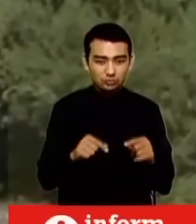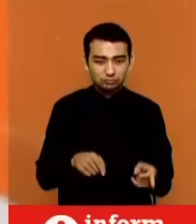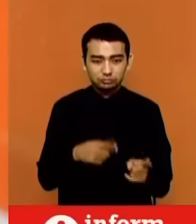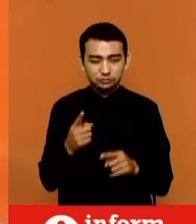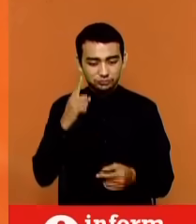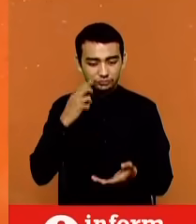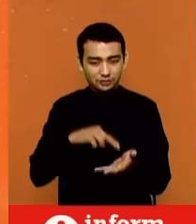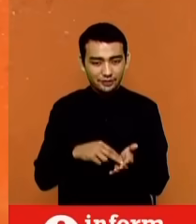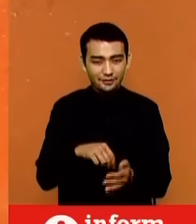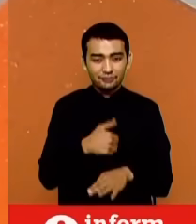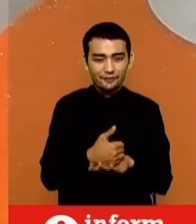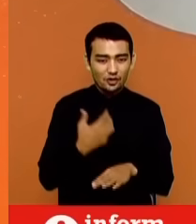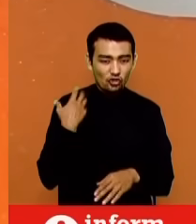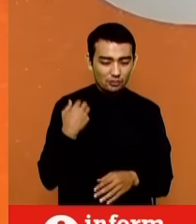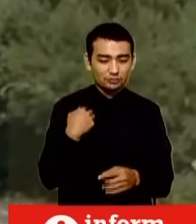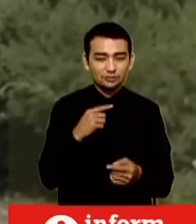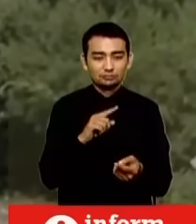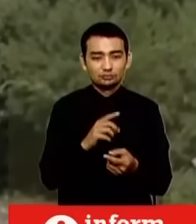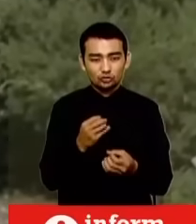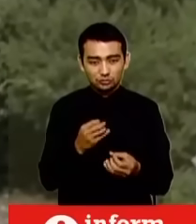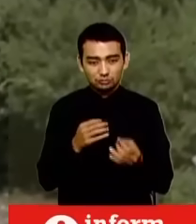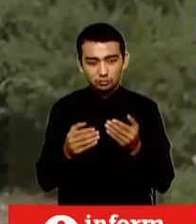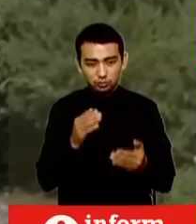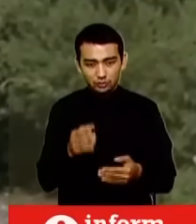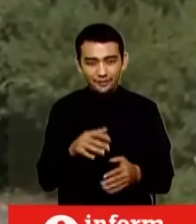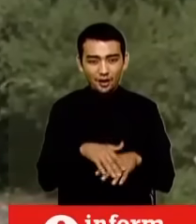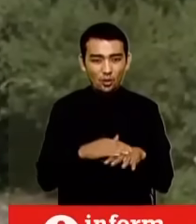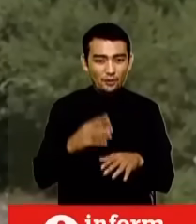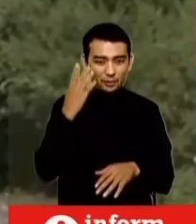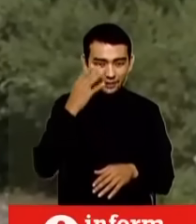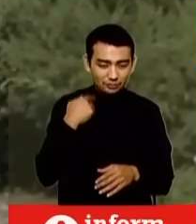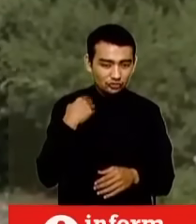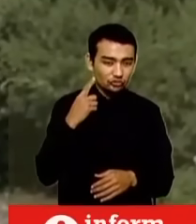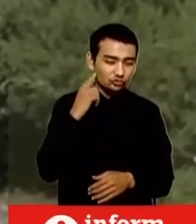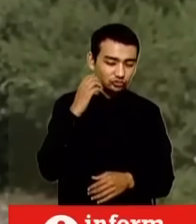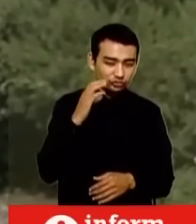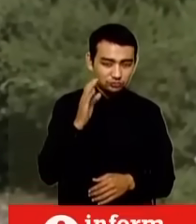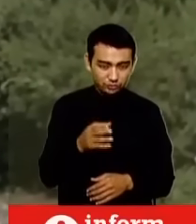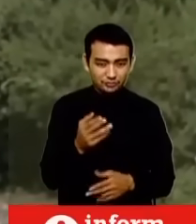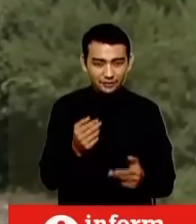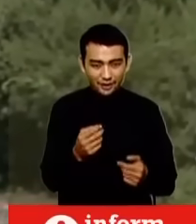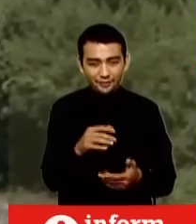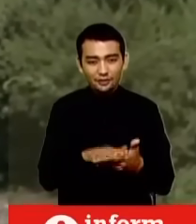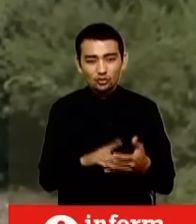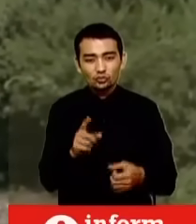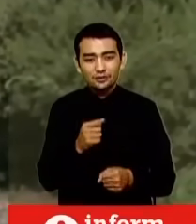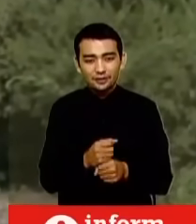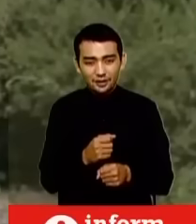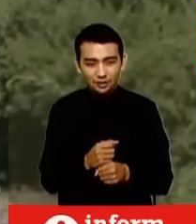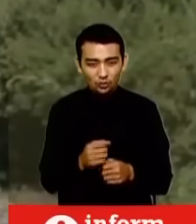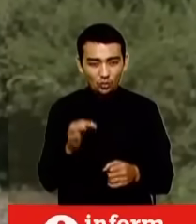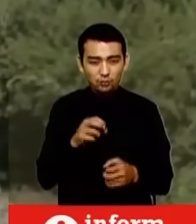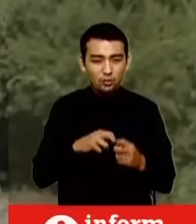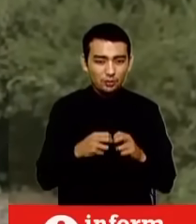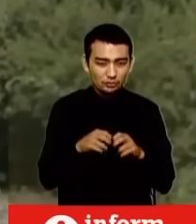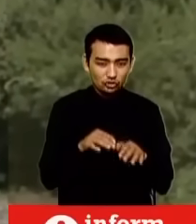ойластырып отыр. Бөлім басшысымен тағы да сөйлесеміз. Жалпы халықтың ұсыныс пікірлерін ескеруге тырысу жөнінде, әрі қарай